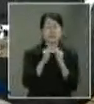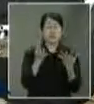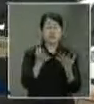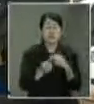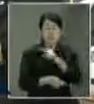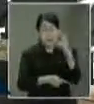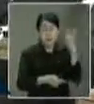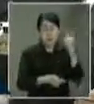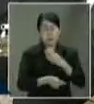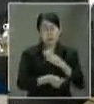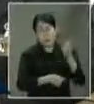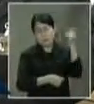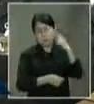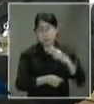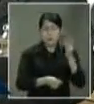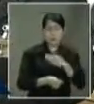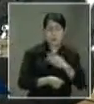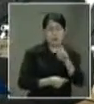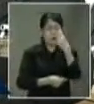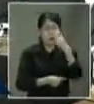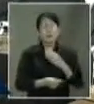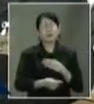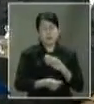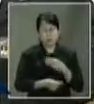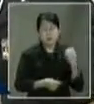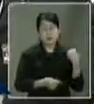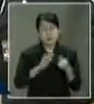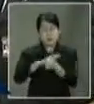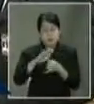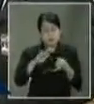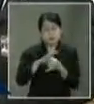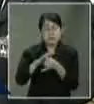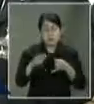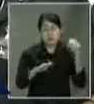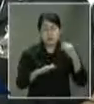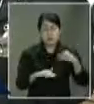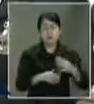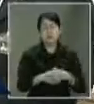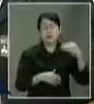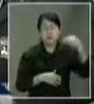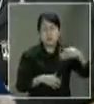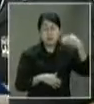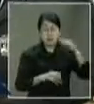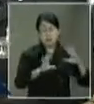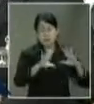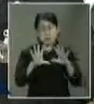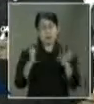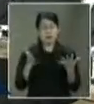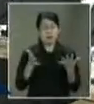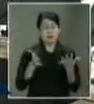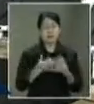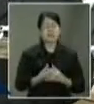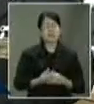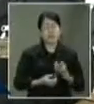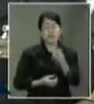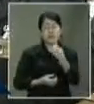จะตีเมื่อไหร่โอ้ยตายแล้วเดี๋ยวมันจะด่าเมื่อไหร่วันดีคืนดียกกำลังไปมหาดไทยแล้วเป็ดไปปล่อยให้ผมสองตัว